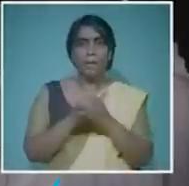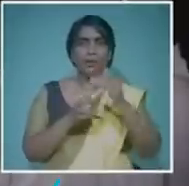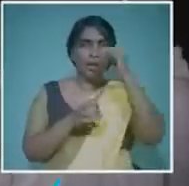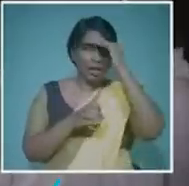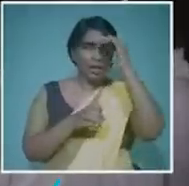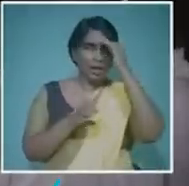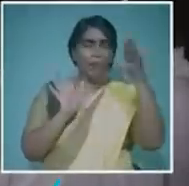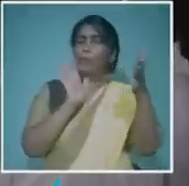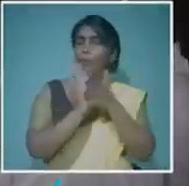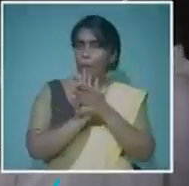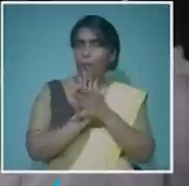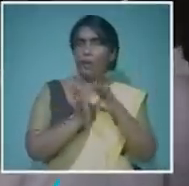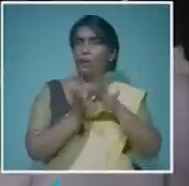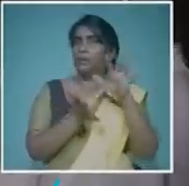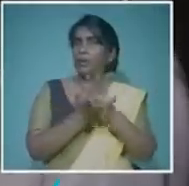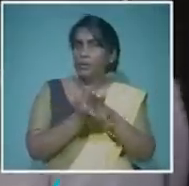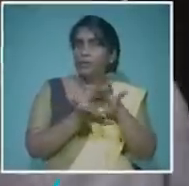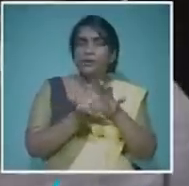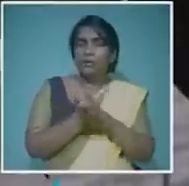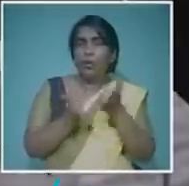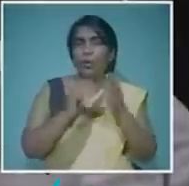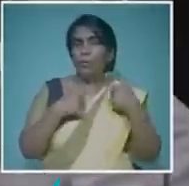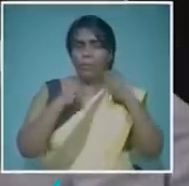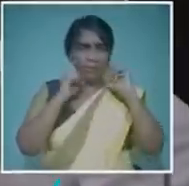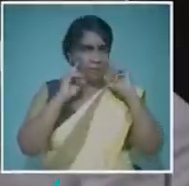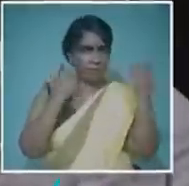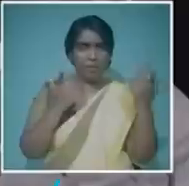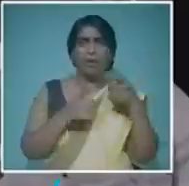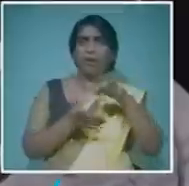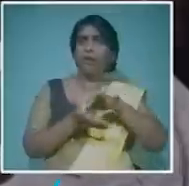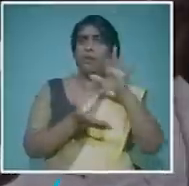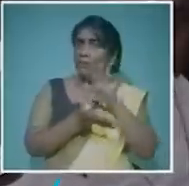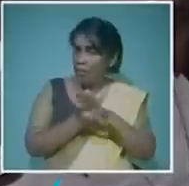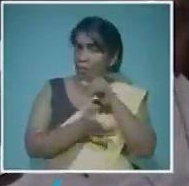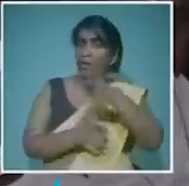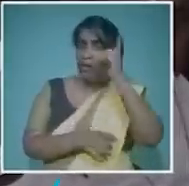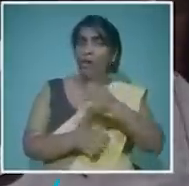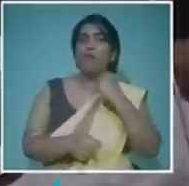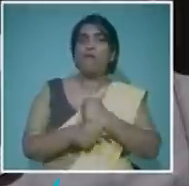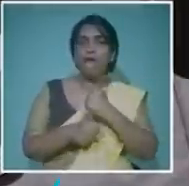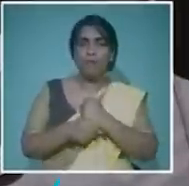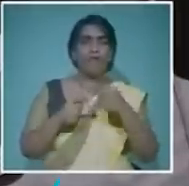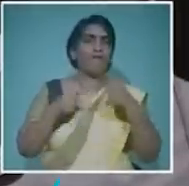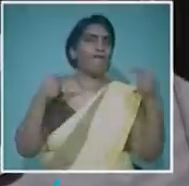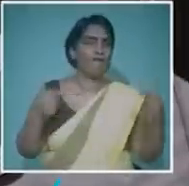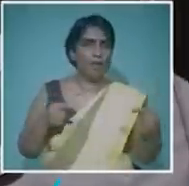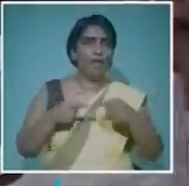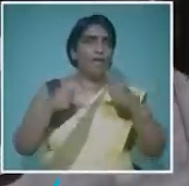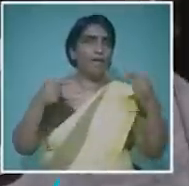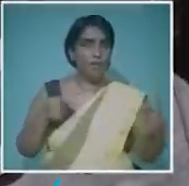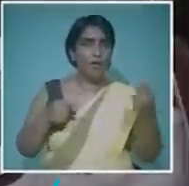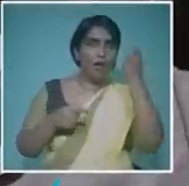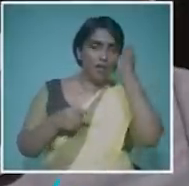එකතු කරලා සාකච්ඡා කරලා තීරණ ගත්තයි කියලා මම නම් අහලා නැහැ, දන්නෙත් නැහැ. ඒ තීරණේ අරන් තින්නේ ආණ්ඩු පක්ෂය විපක්ෂය. විපක්ෂයේ